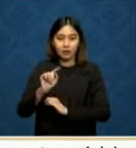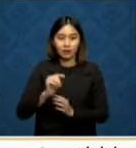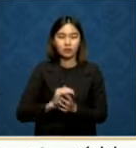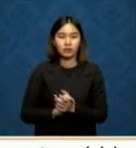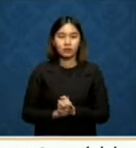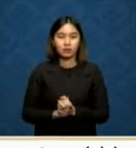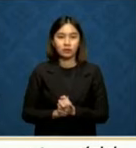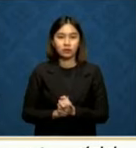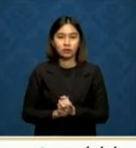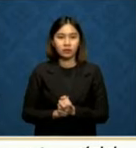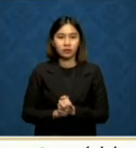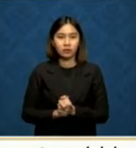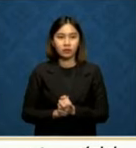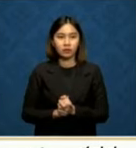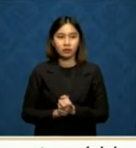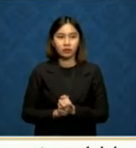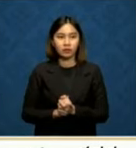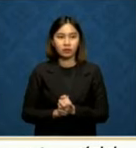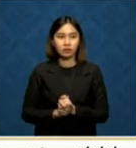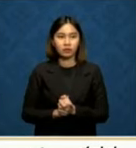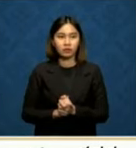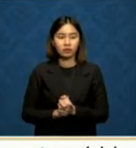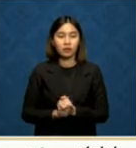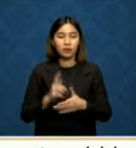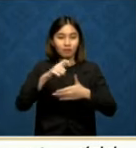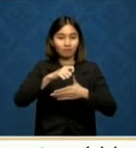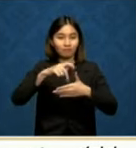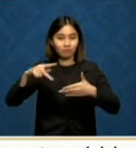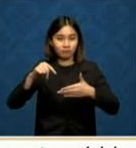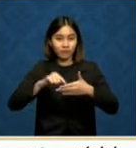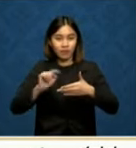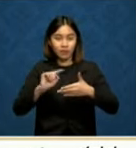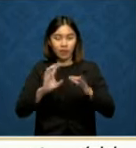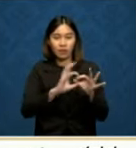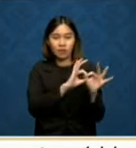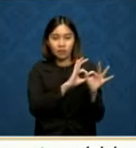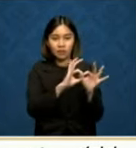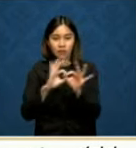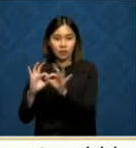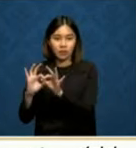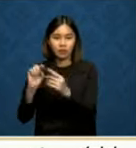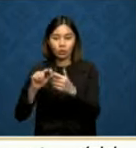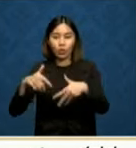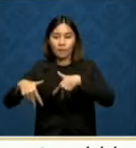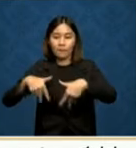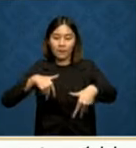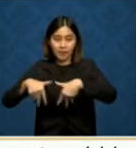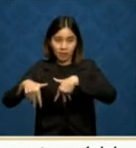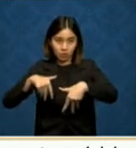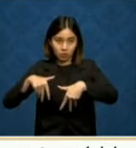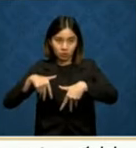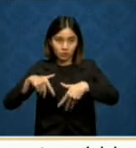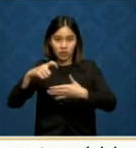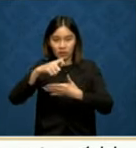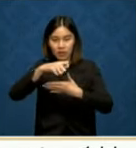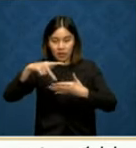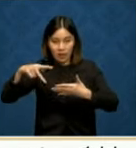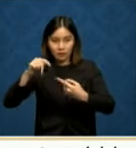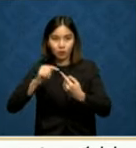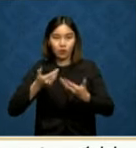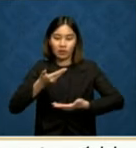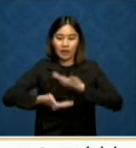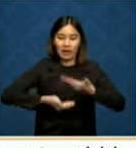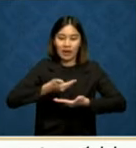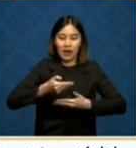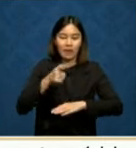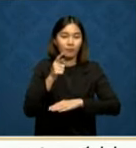เรีกวาพตฟอร์ที่เชื่อมโยงของปชาชนไม่ใช่เป็นพลัตฟอรมการค